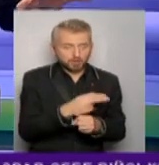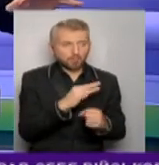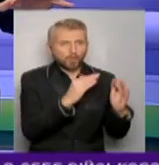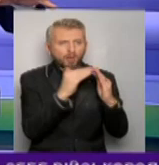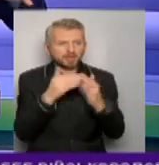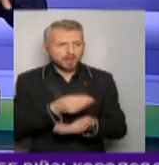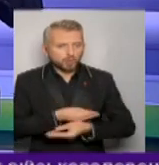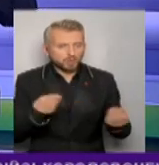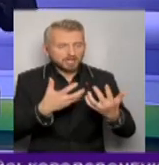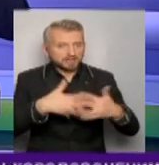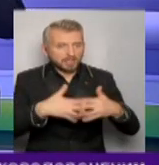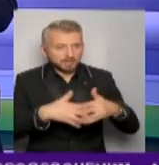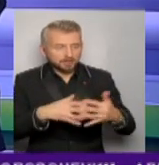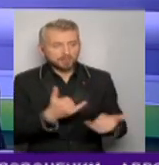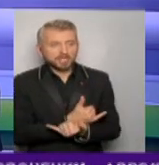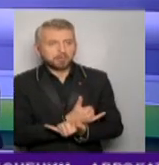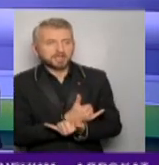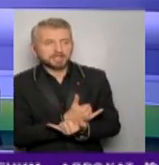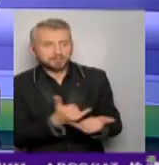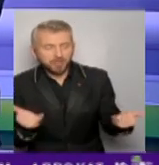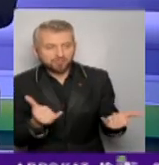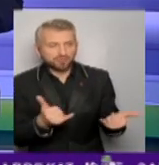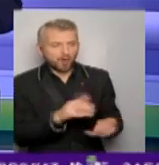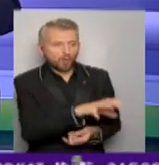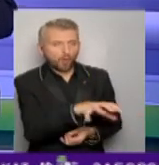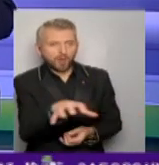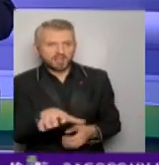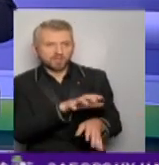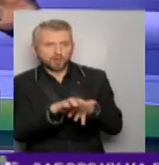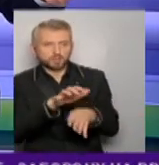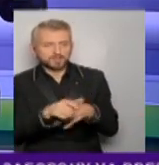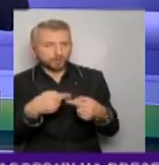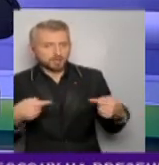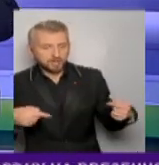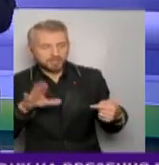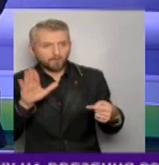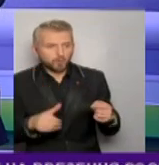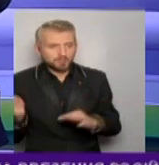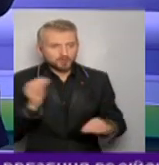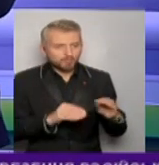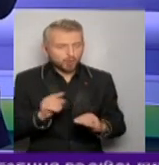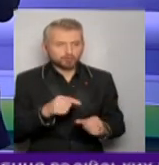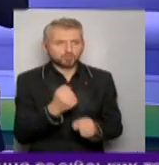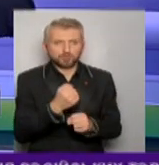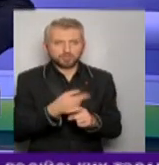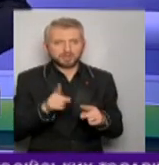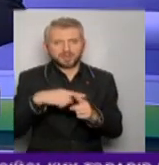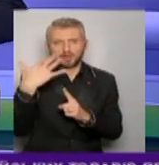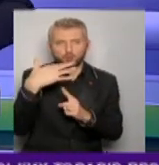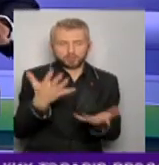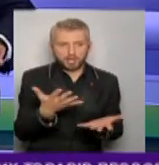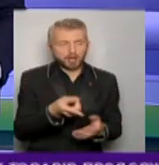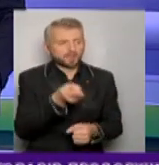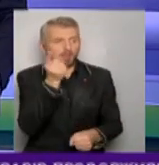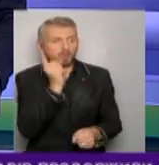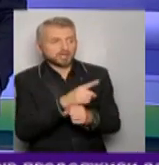роздати станки і забезпечити локальне таке виробництво елементів, потім зборку, щоб зробити цей гелікоптер.